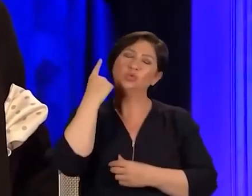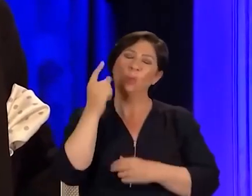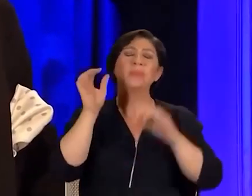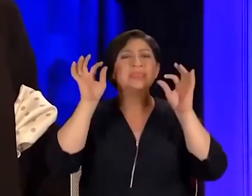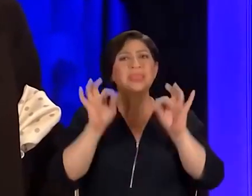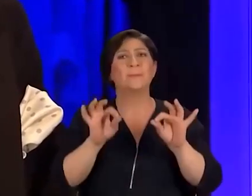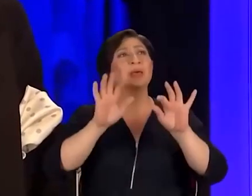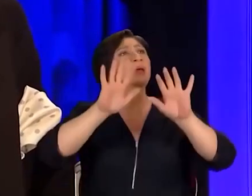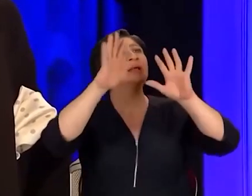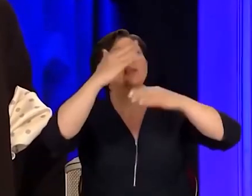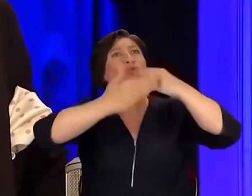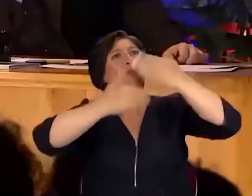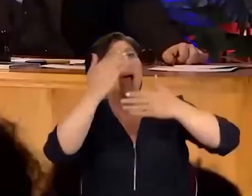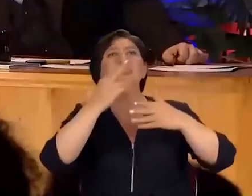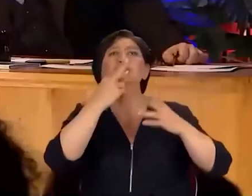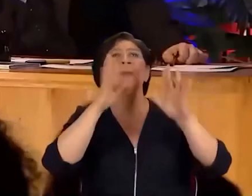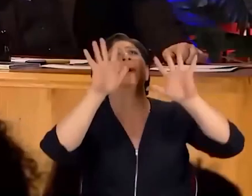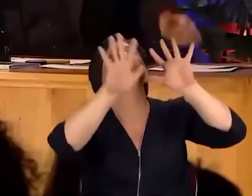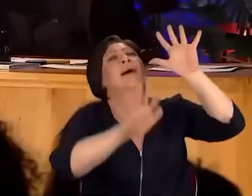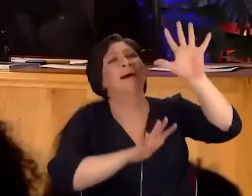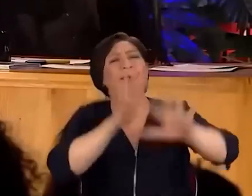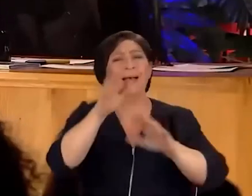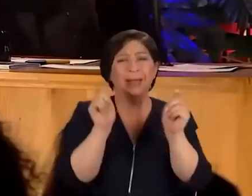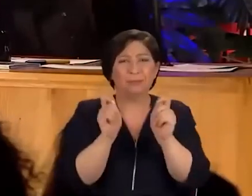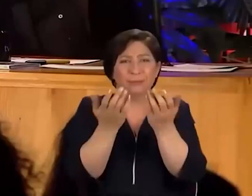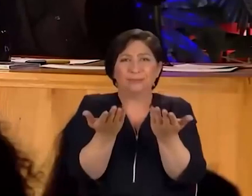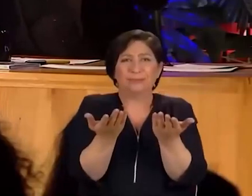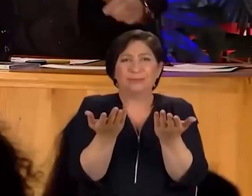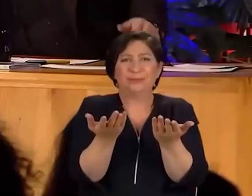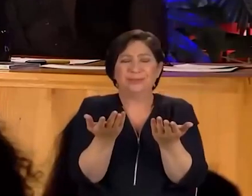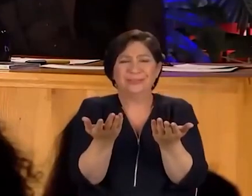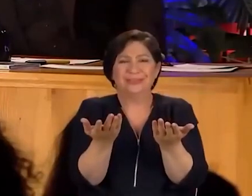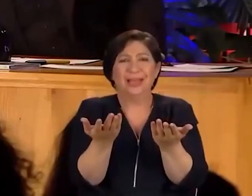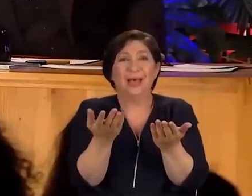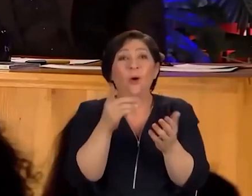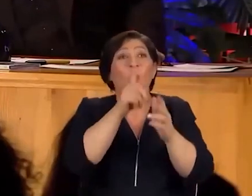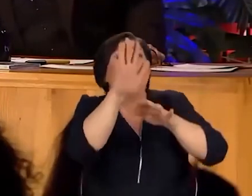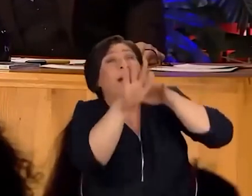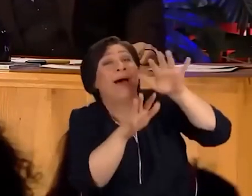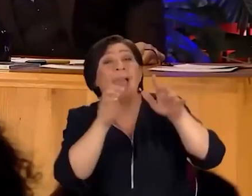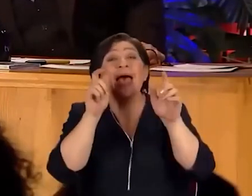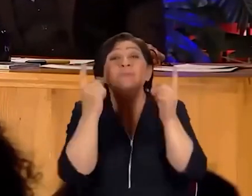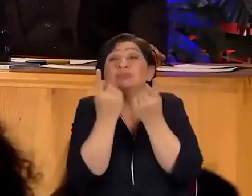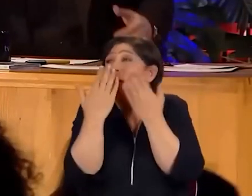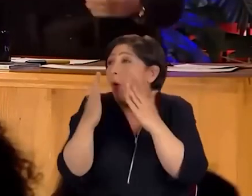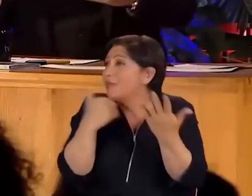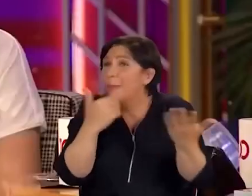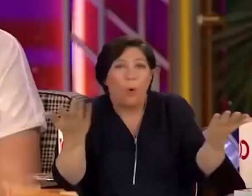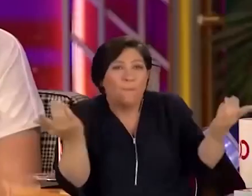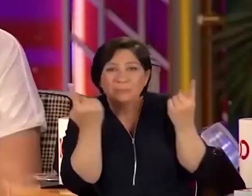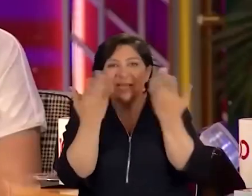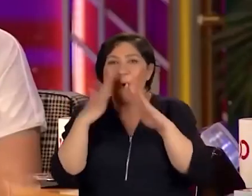sürekli dekorasyonu okşamak zorunda kalıyorsunuz. Yani yani okşayacak hiçbir şey olmadığı için,